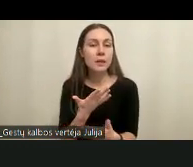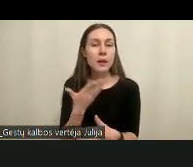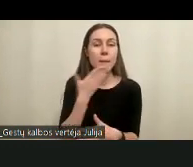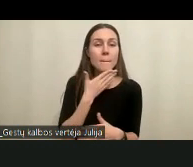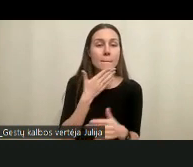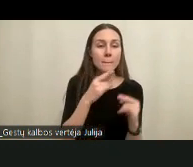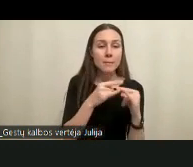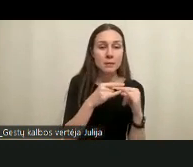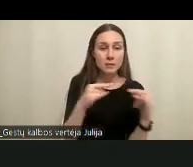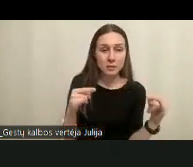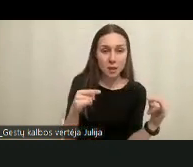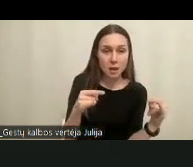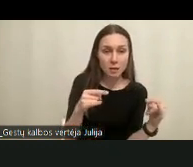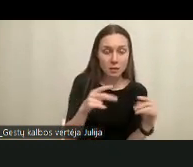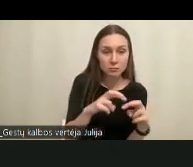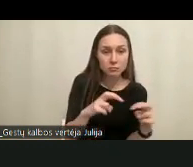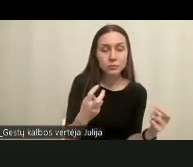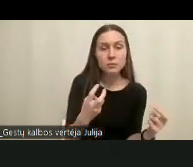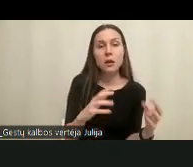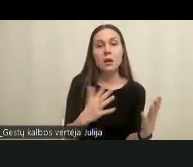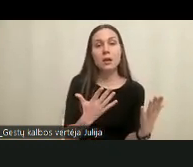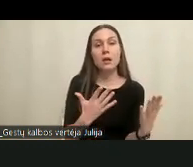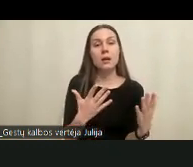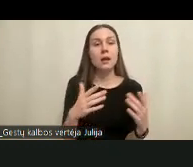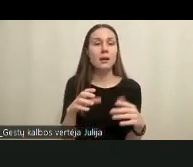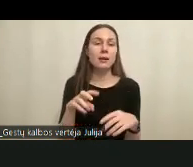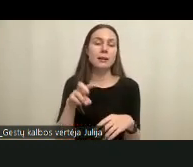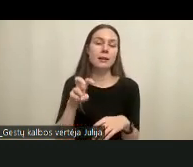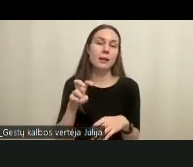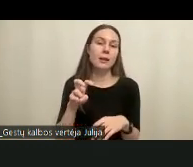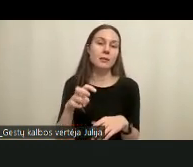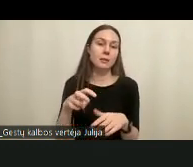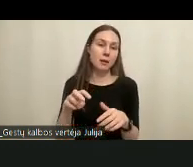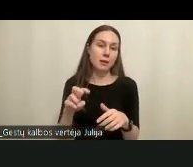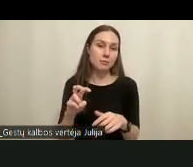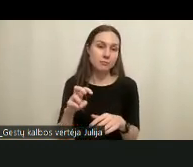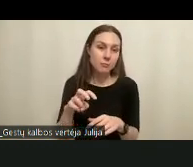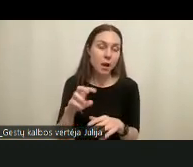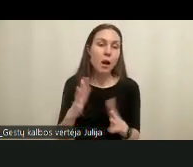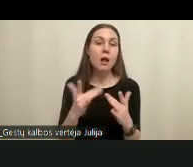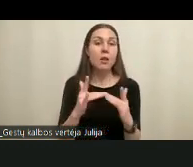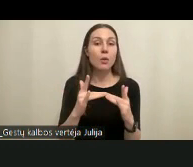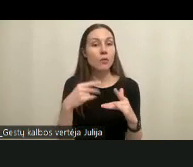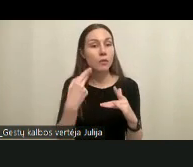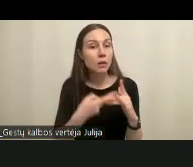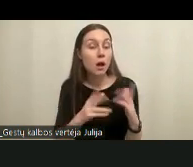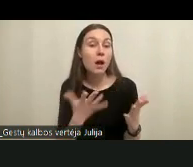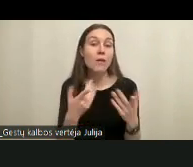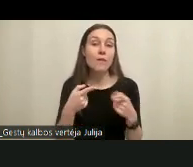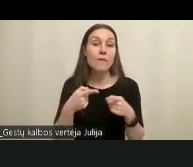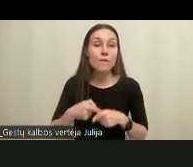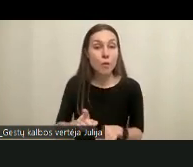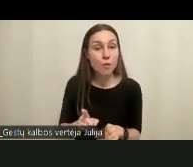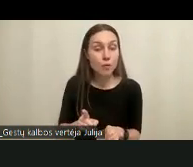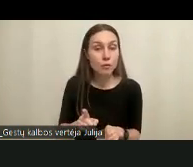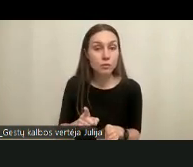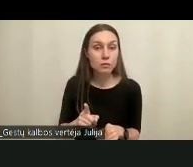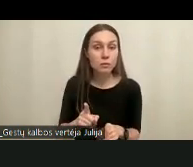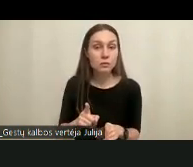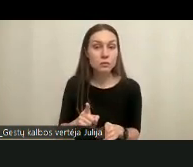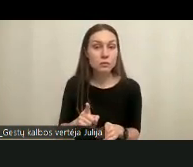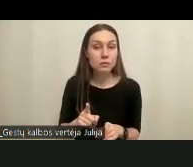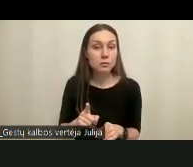stalo, ar jūsų paties krėslė, ar gulite lovoje, o gal jūs vonioje mirkstate,